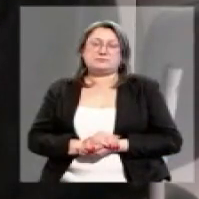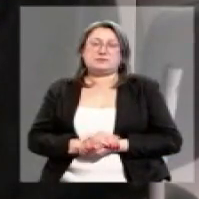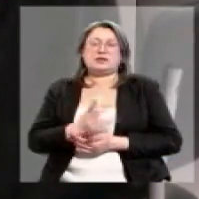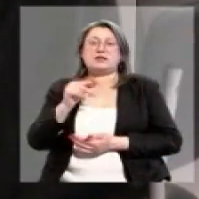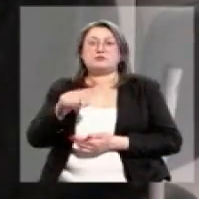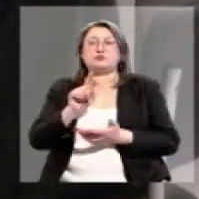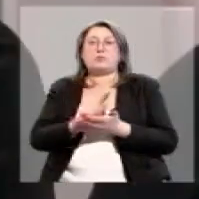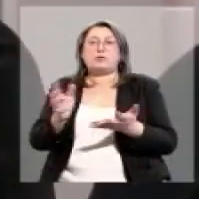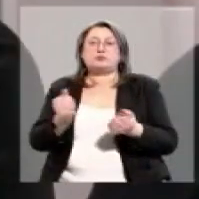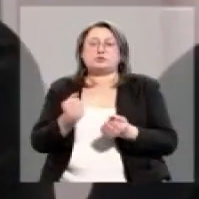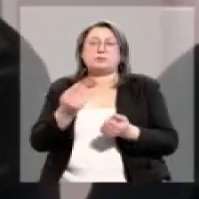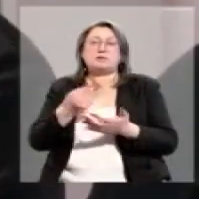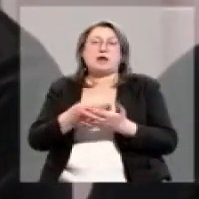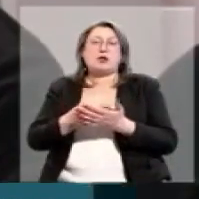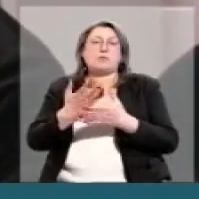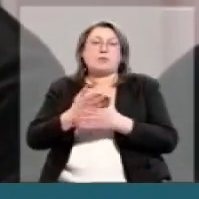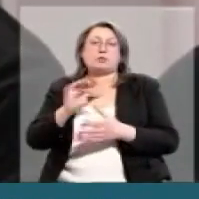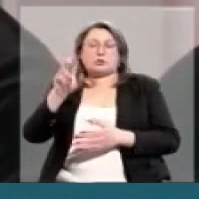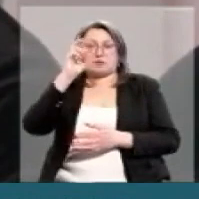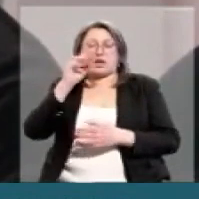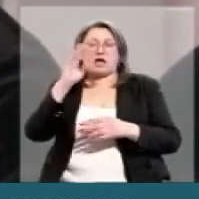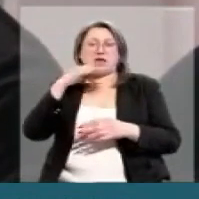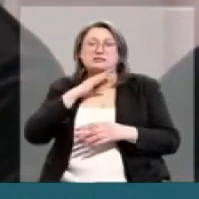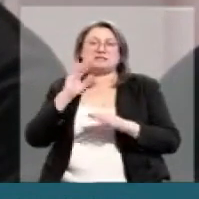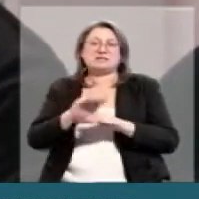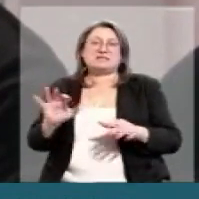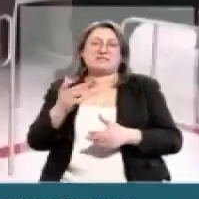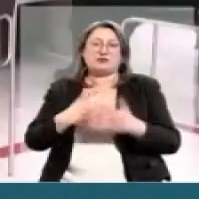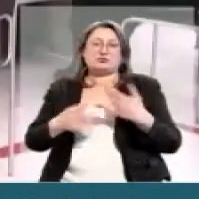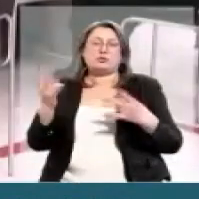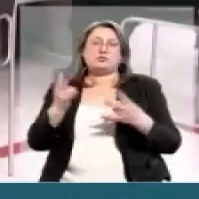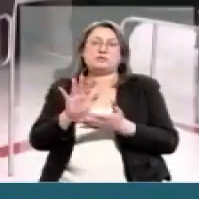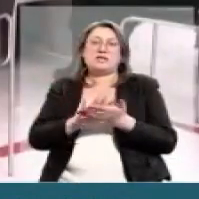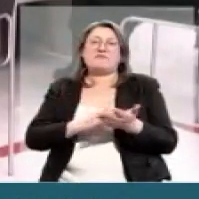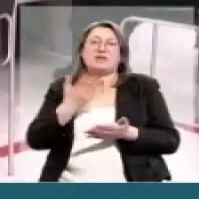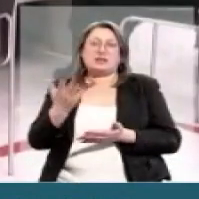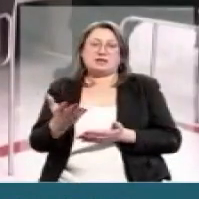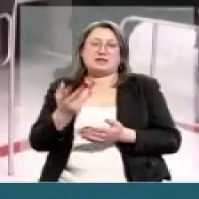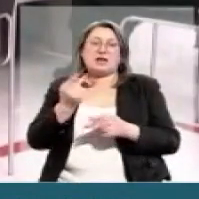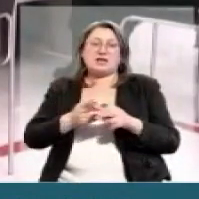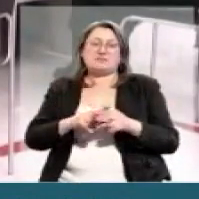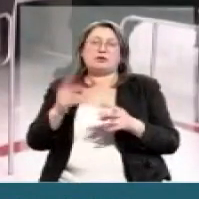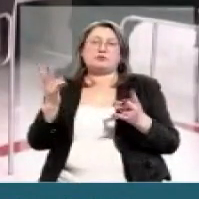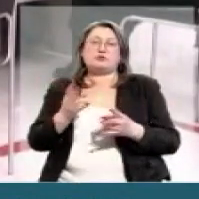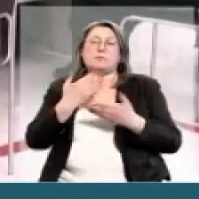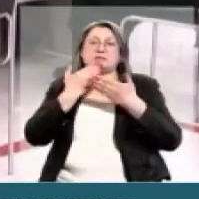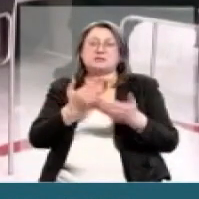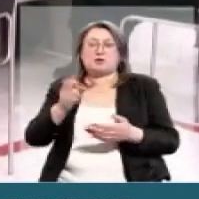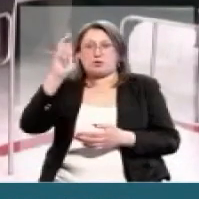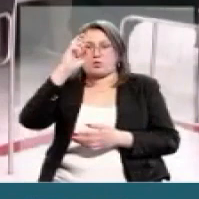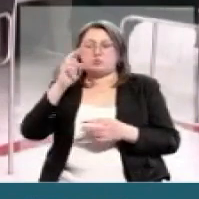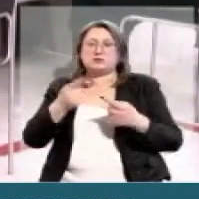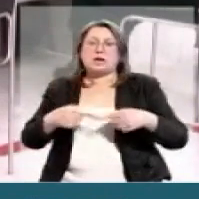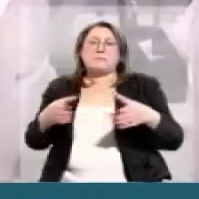Для того, чтобы получить материальную помощь от государства, родителям детей с инвалидностью необходимо подать заявление. Для этого необходимо обратиться в